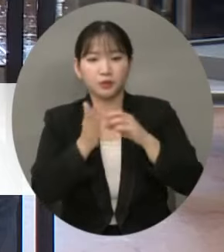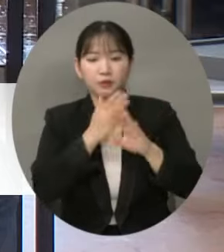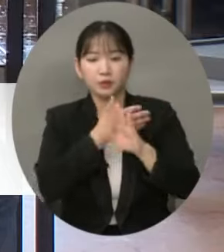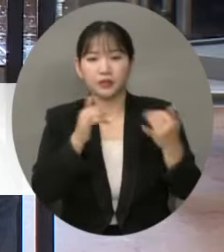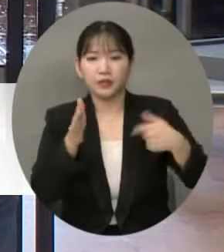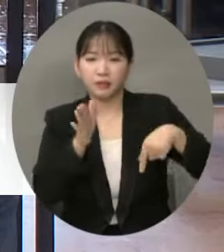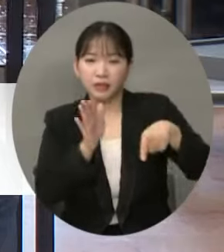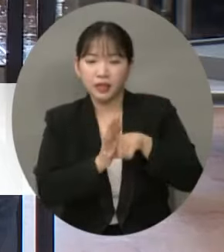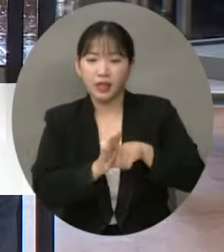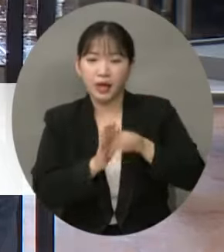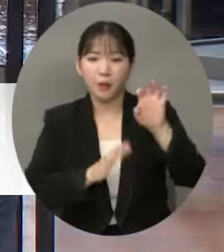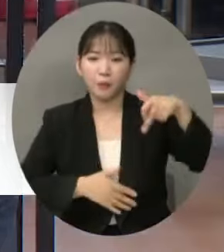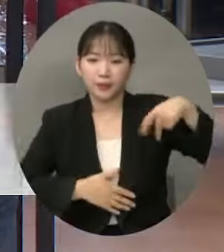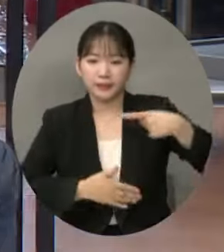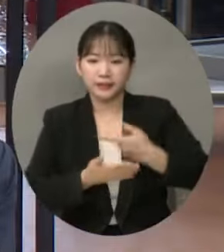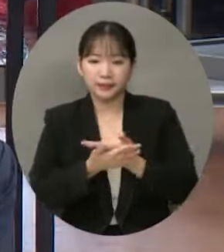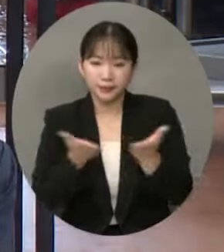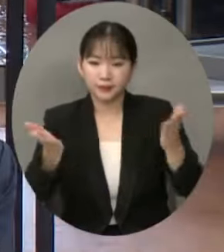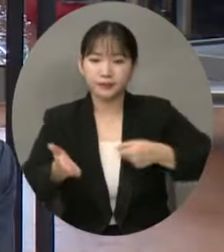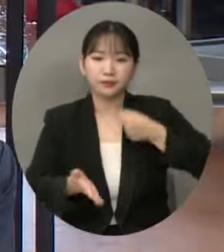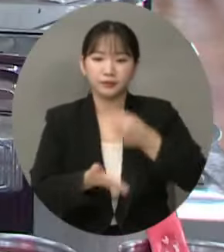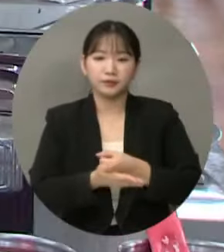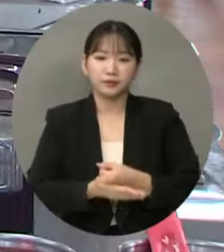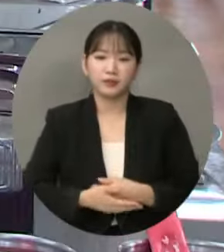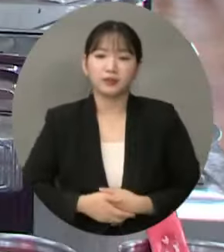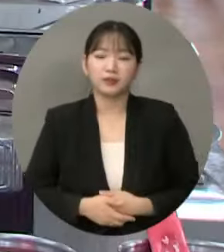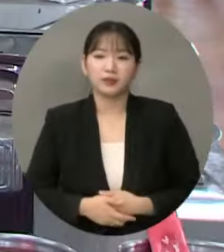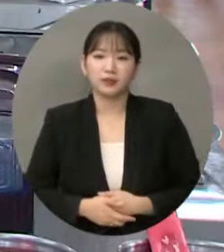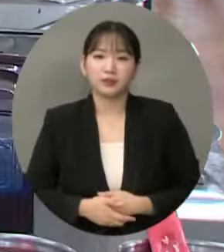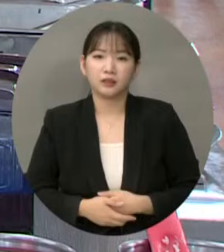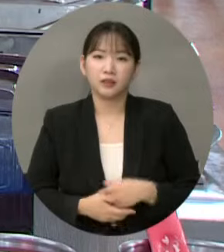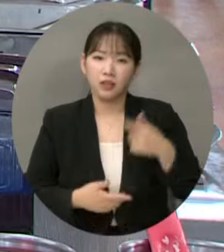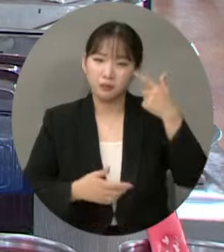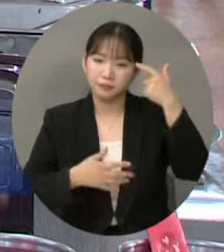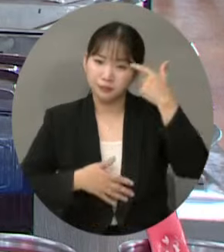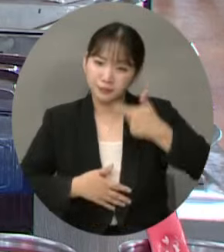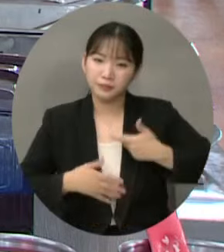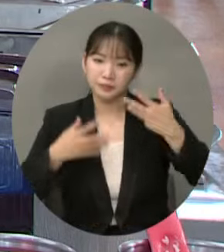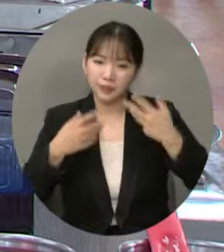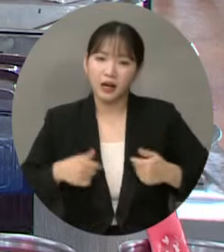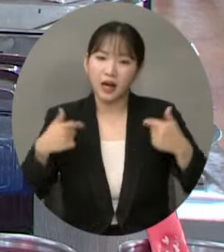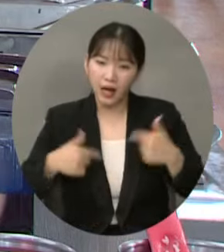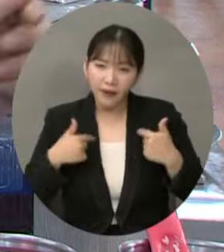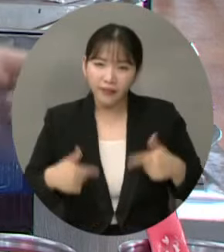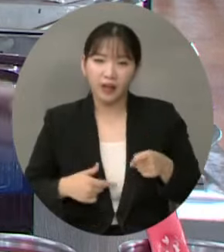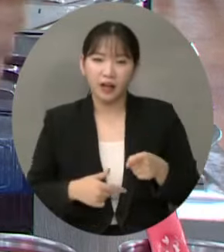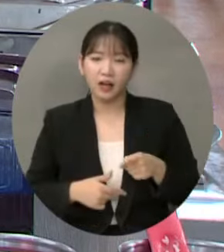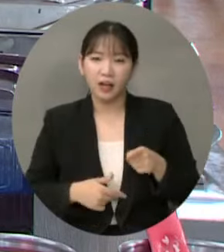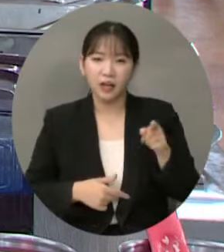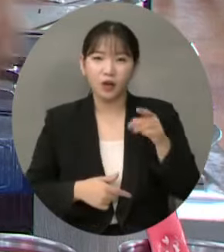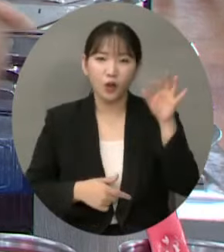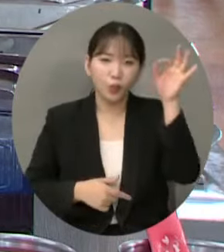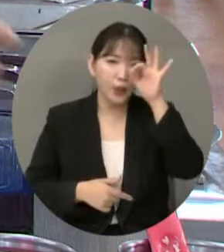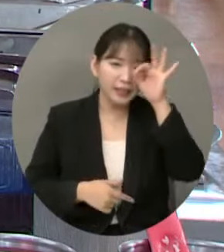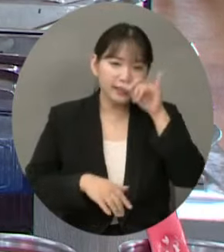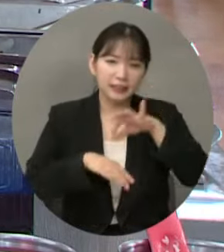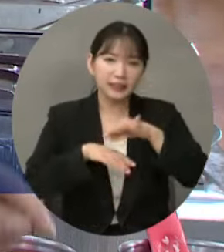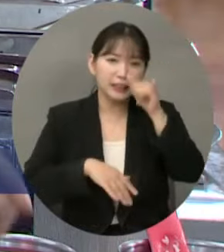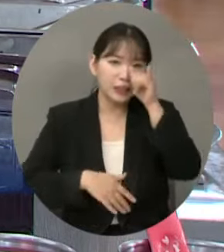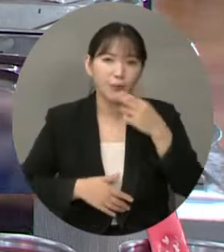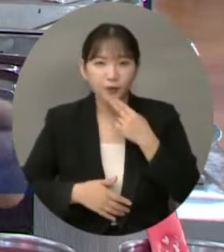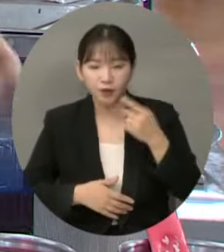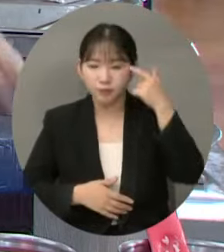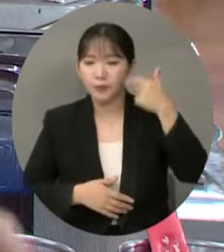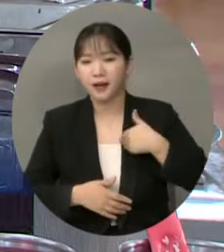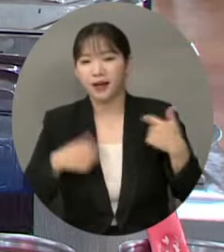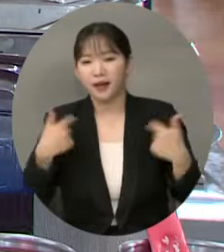외국인들을 위해 포크를 제공하기로 했습니다. 많이 물어보시죠. 어제 항상 오실 때마다 음식에 이건 돼지고기가